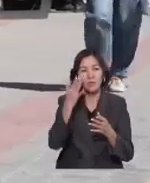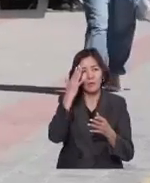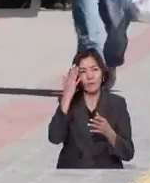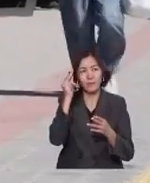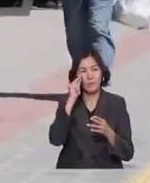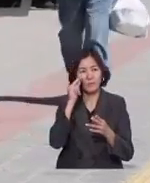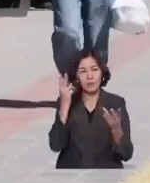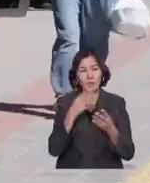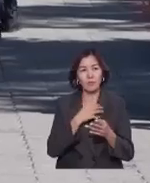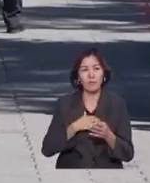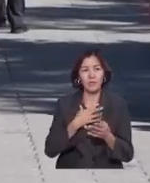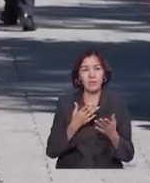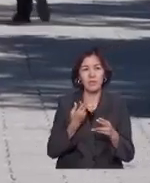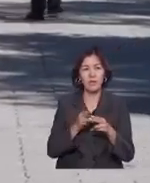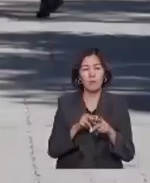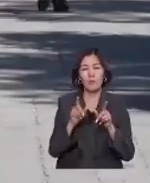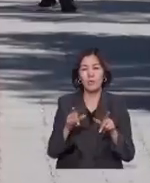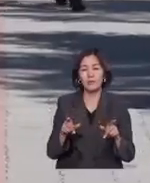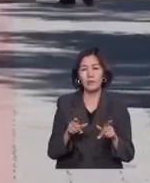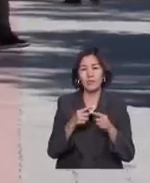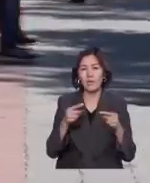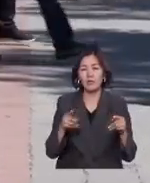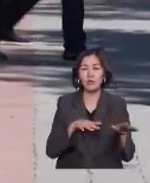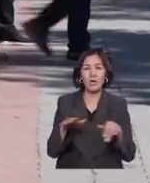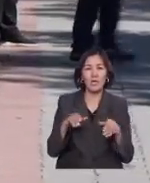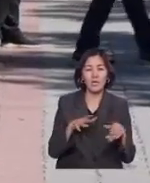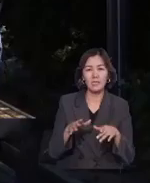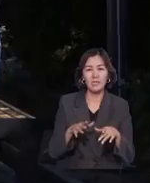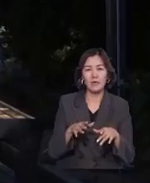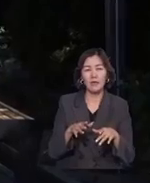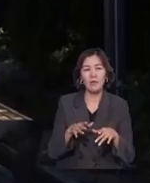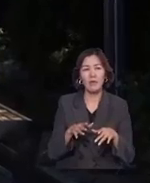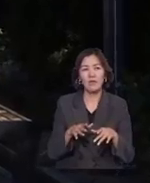аса маңызды болып тұр. Бұл азаматтарымыздың әртүрлі алаяқтардың құрығына түсіп